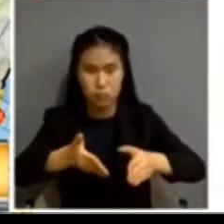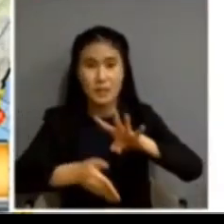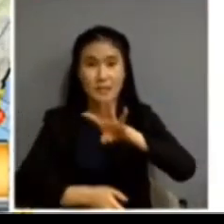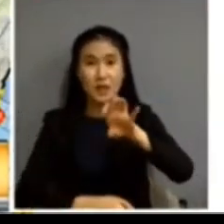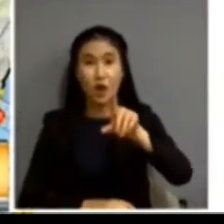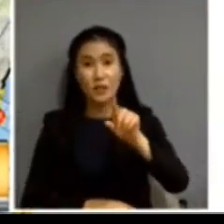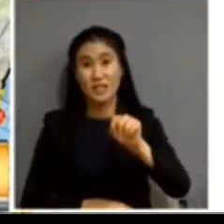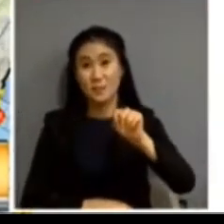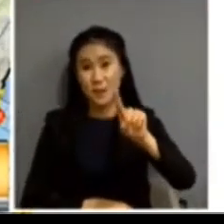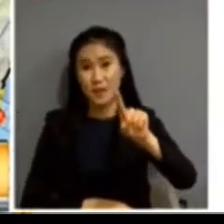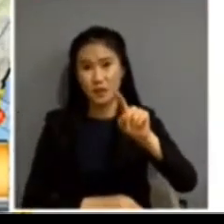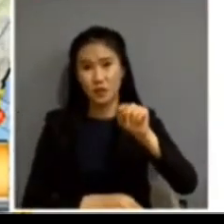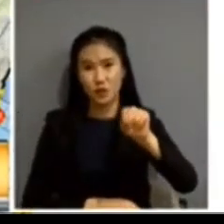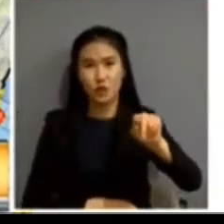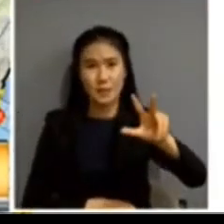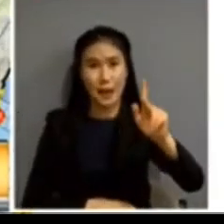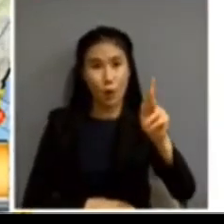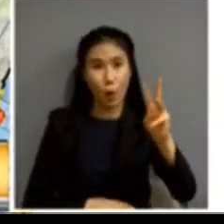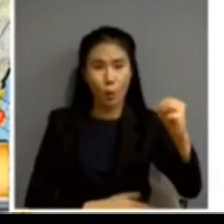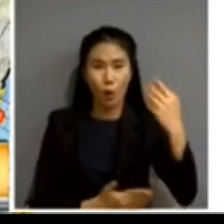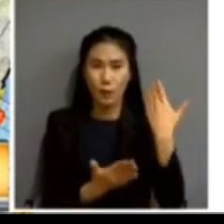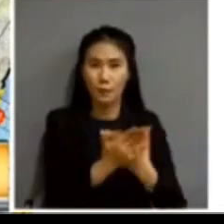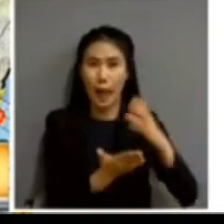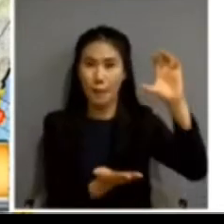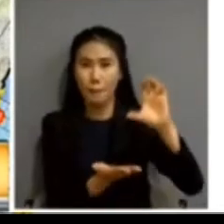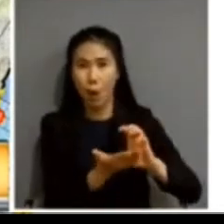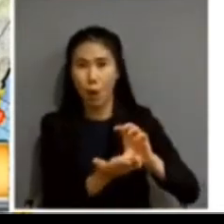421.3 กิโลเมตรใช้เงินงบประมาณ